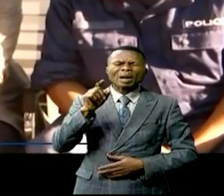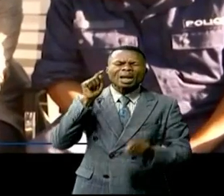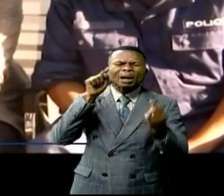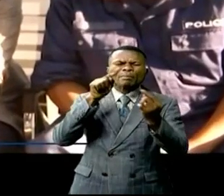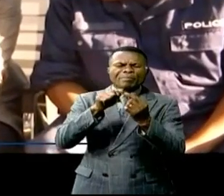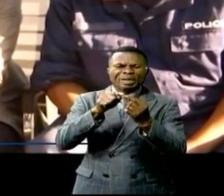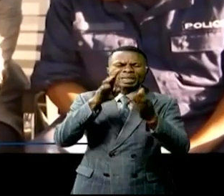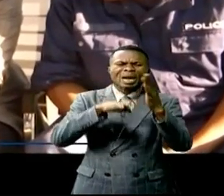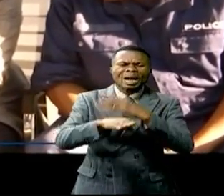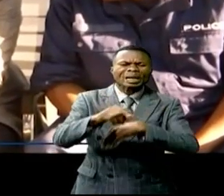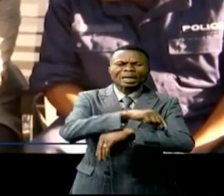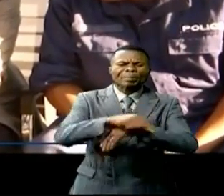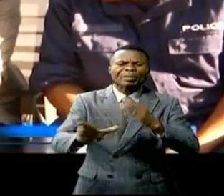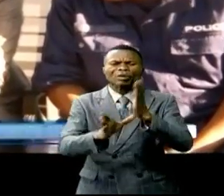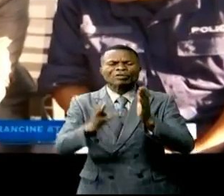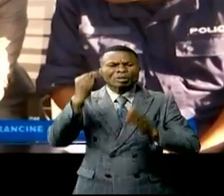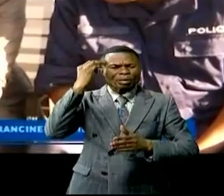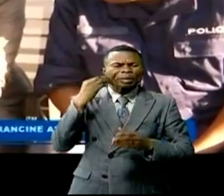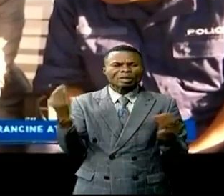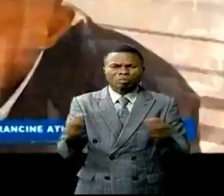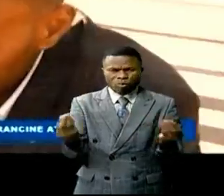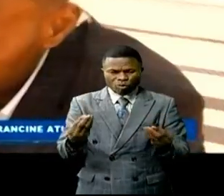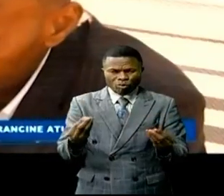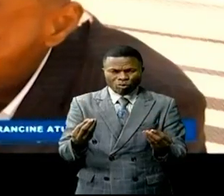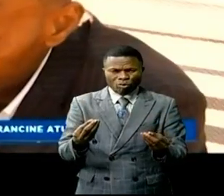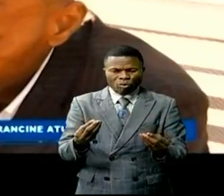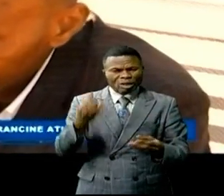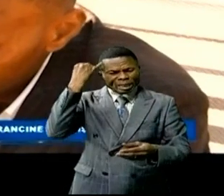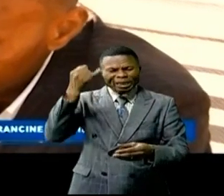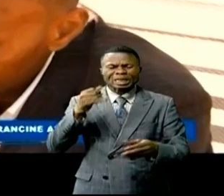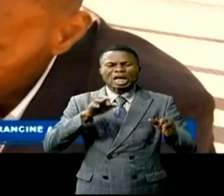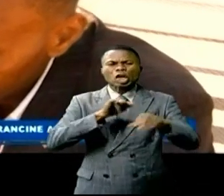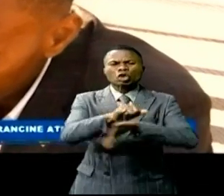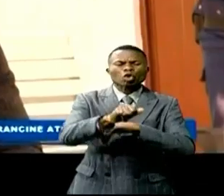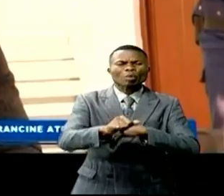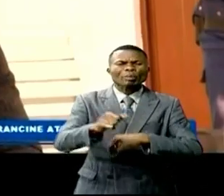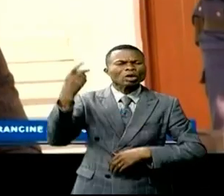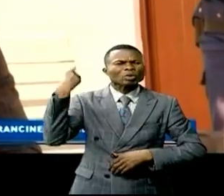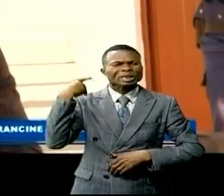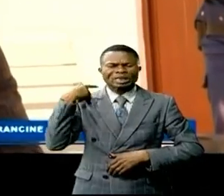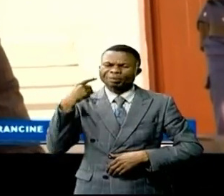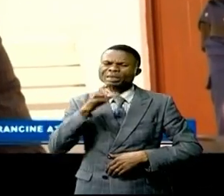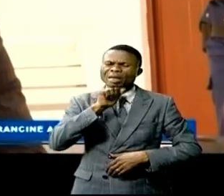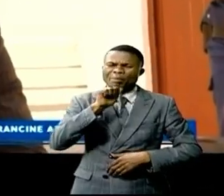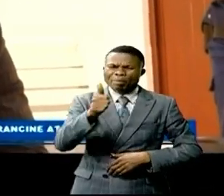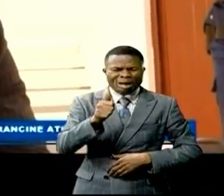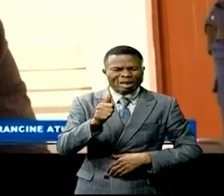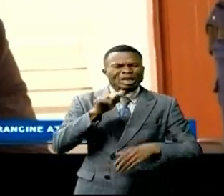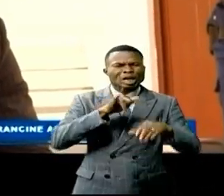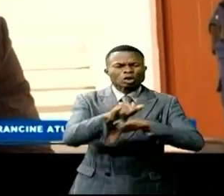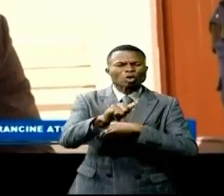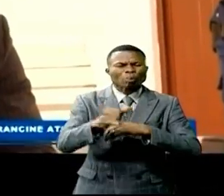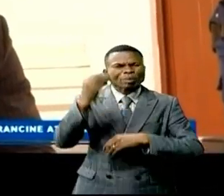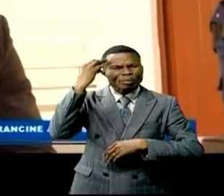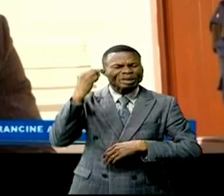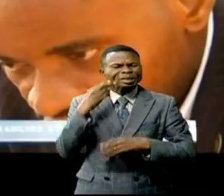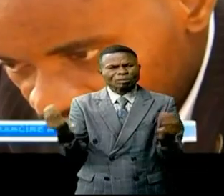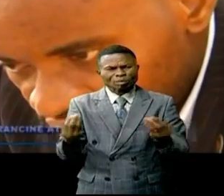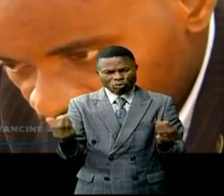vrai motivation à la base de cette forfaiture et pour quelle finalité. La soif des Congolais reste